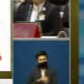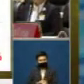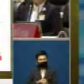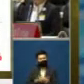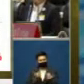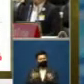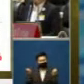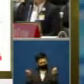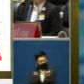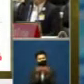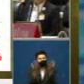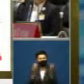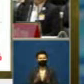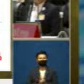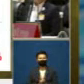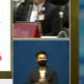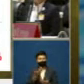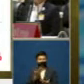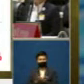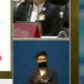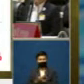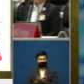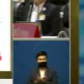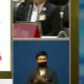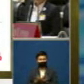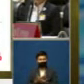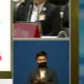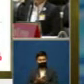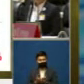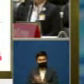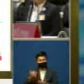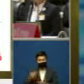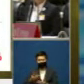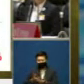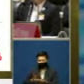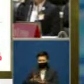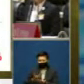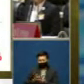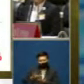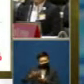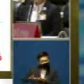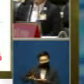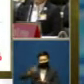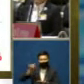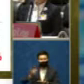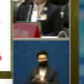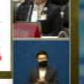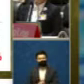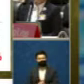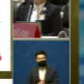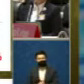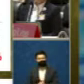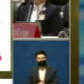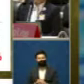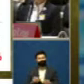นเนี่ยรับคำสั่งโดยตรงจากพลเอกประยุทธ์คอยไปนั่งอยู่ในที่ประชุมของกรรมการชุดนี้เพื่อดักทางกรรมการไม่ให้เป็นอิสระให้คอยต้องทำ